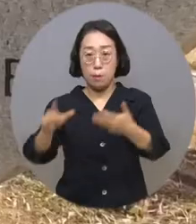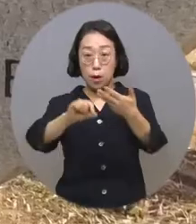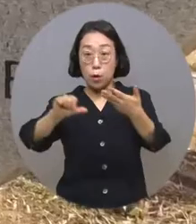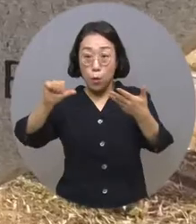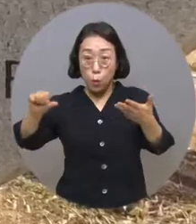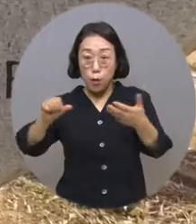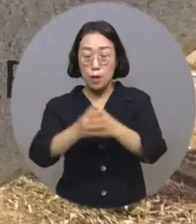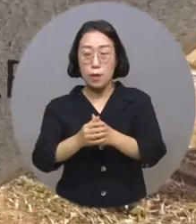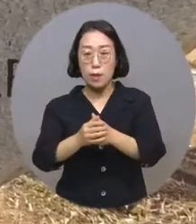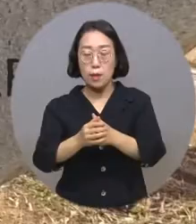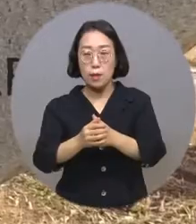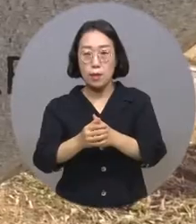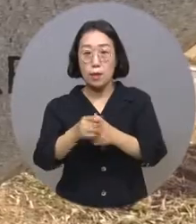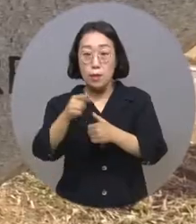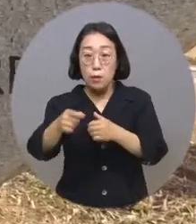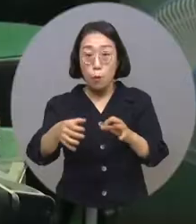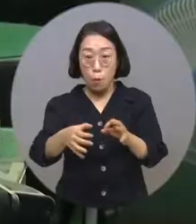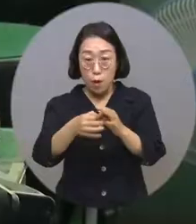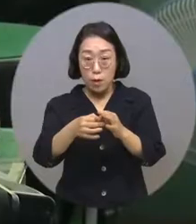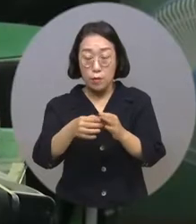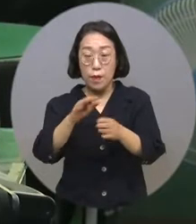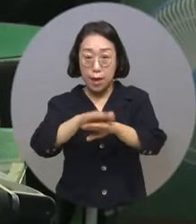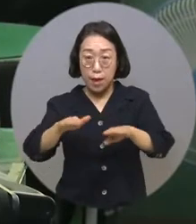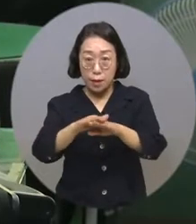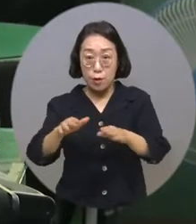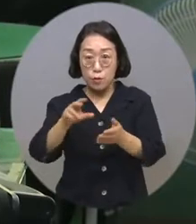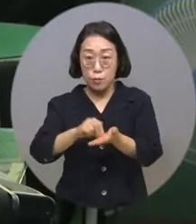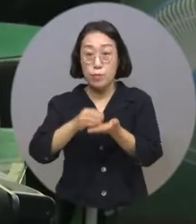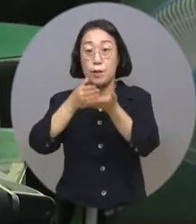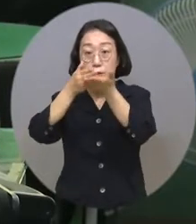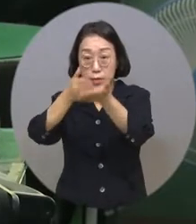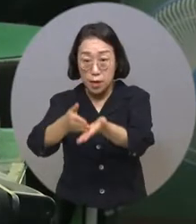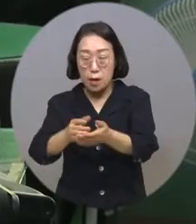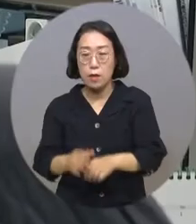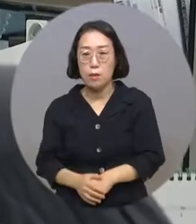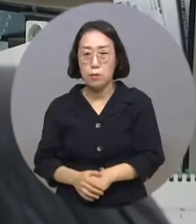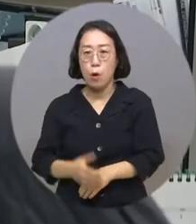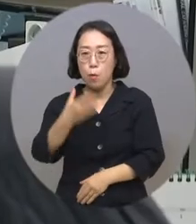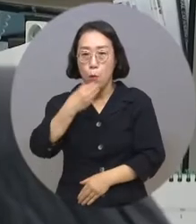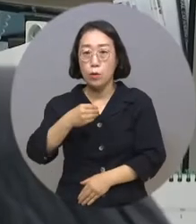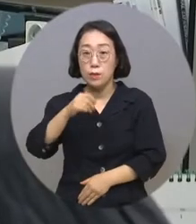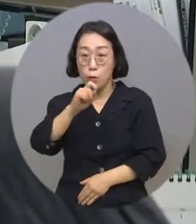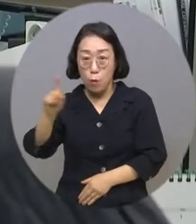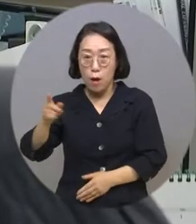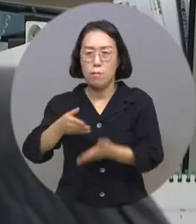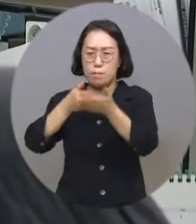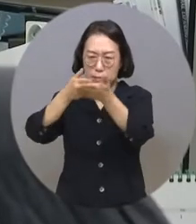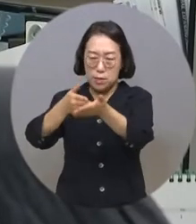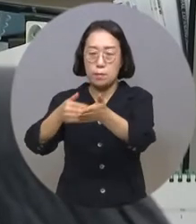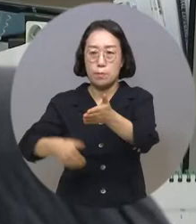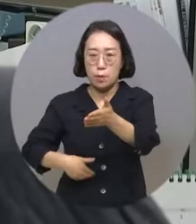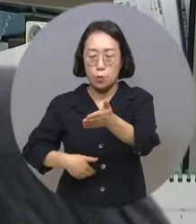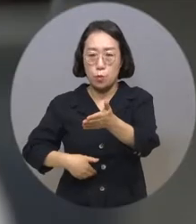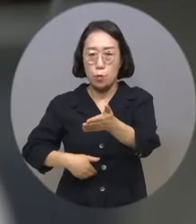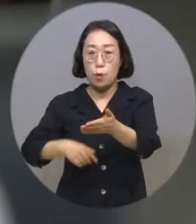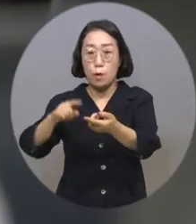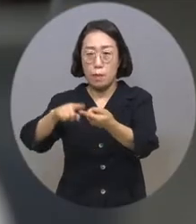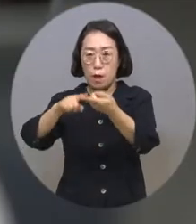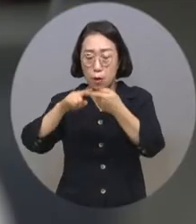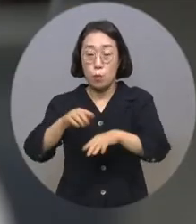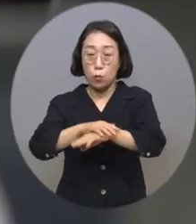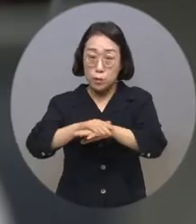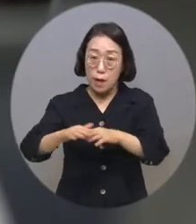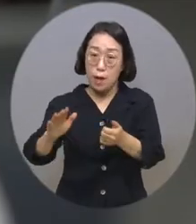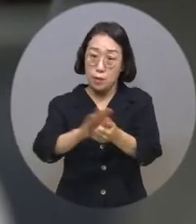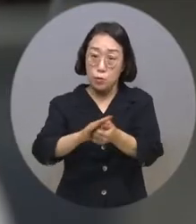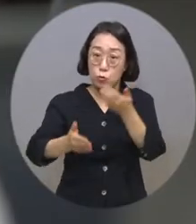장애인 제도 개선 솔루션은 보건복지부 장애인 서비스과에 개선을 요청했습니다. 취지대로 제도가 운영되기 위해선